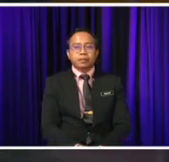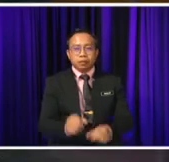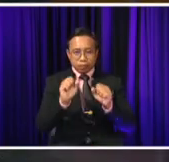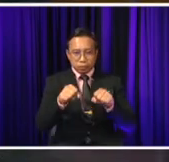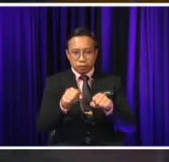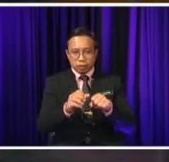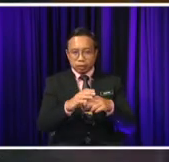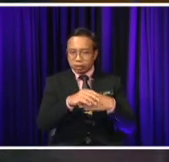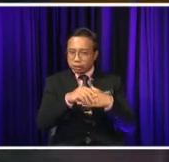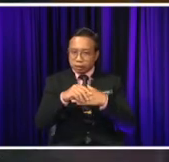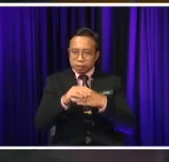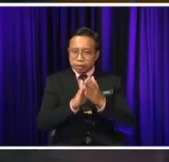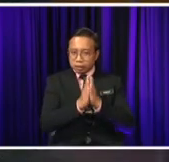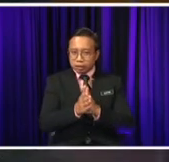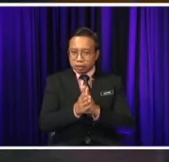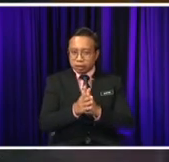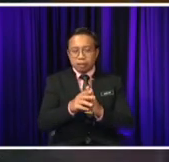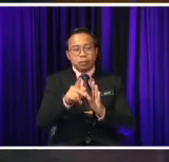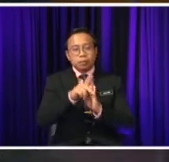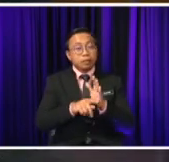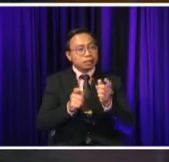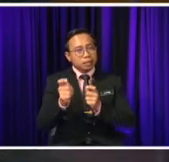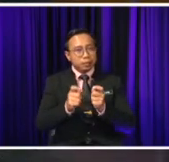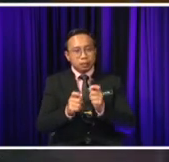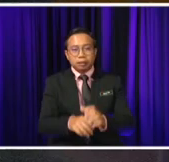jadi pentabi mana-mana organisasi